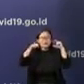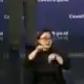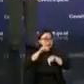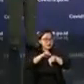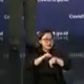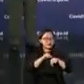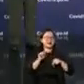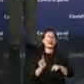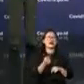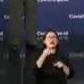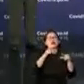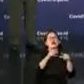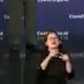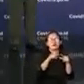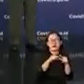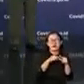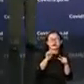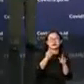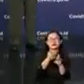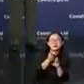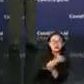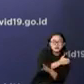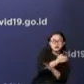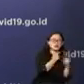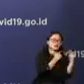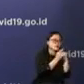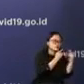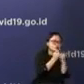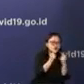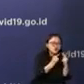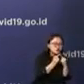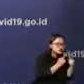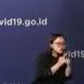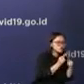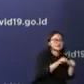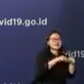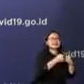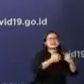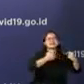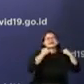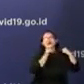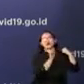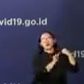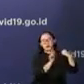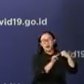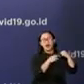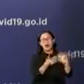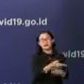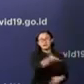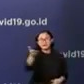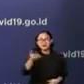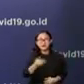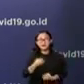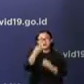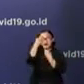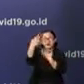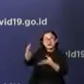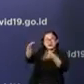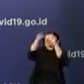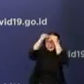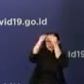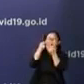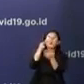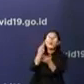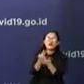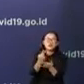2020 setelah berliku speed diskusi dengan Banyak pakar kesehatan pastikan berita yang kita terima merupakan fakta